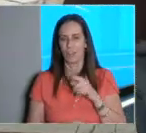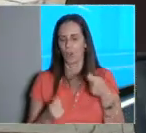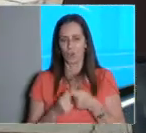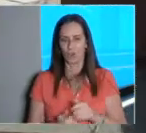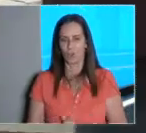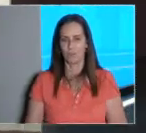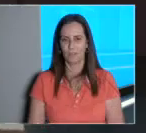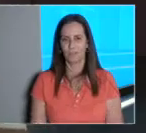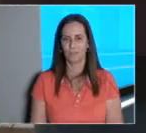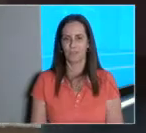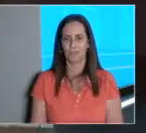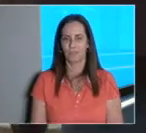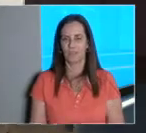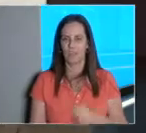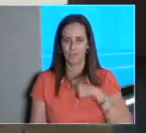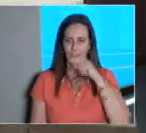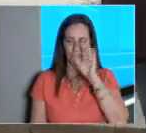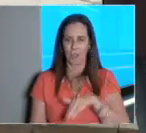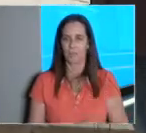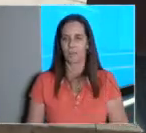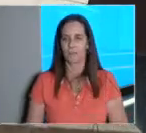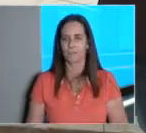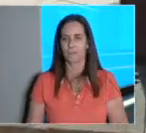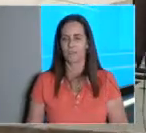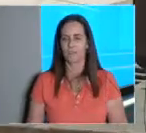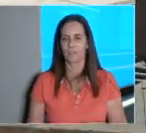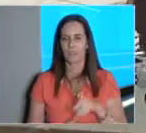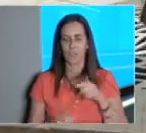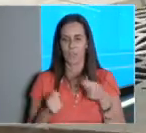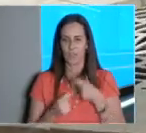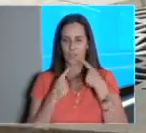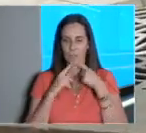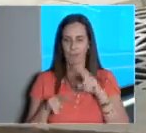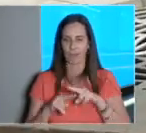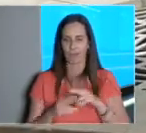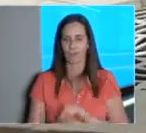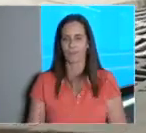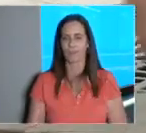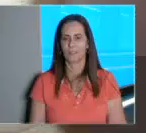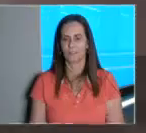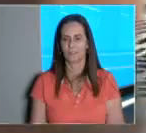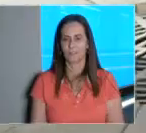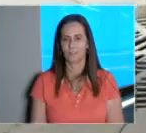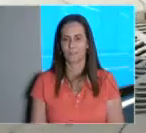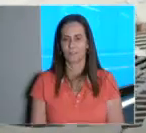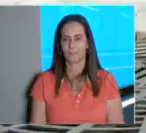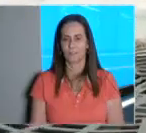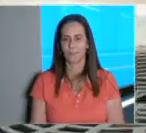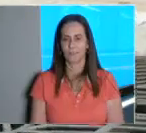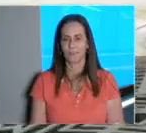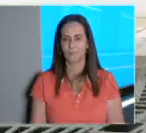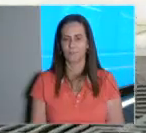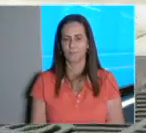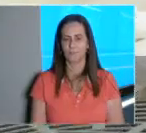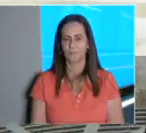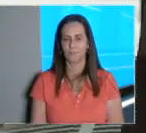לזה. כן, אני גאה בזה גם. אני יודע למה אתה חושב שזה כן קשור, חיים, ואנחנו נדבר על זה. תודה. תשמע, מה זה?